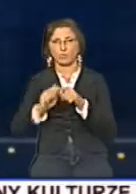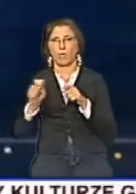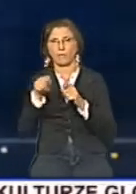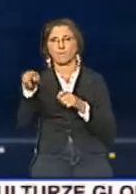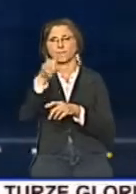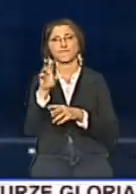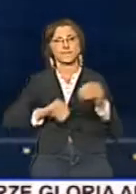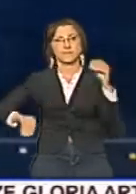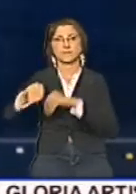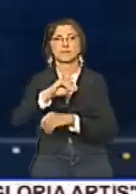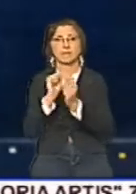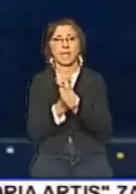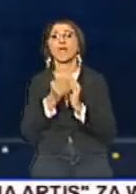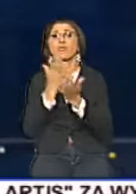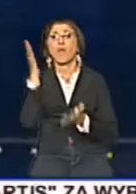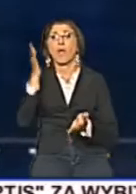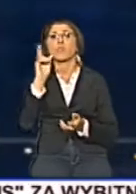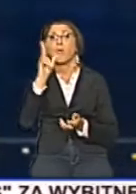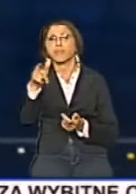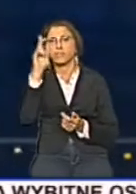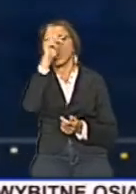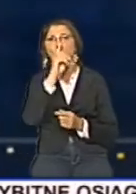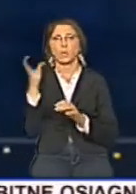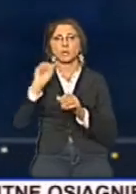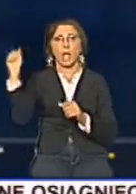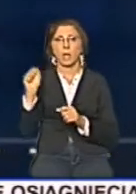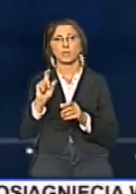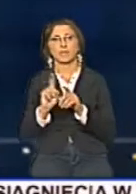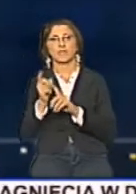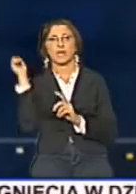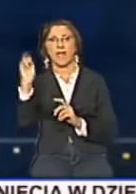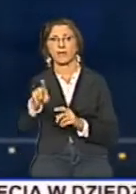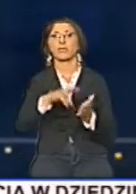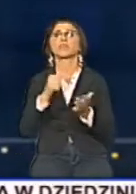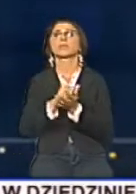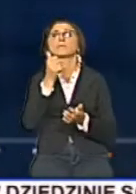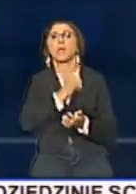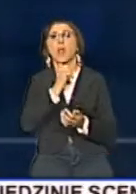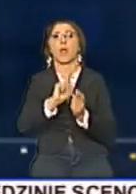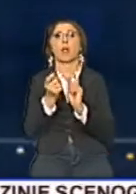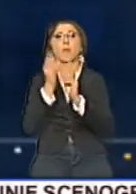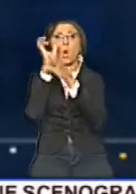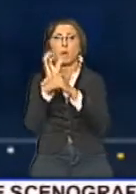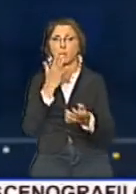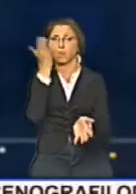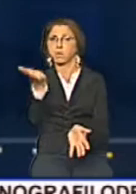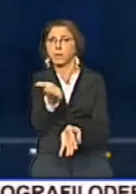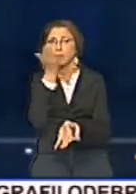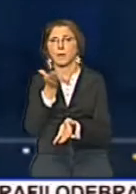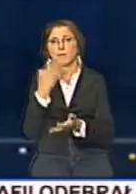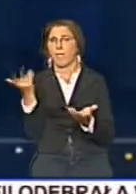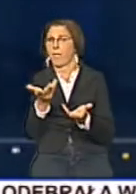poszkodowani tymczasową organizacją ruchu, tylko pasażerowie komunikacji miejskiej, którzy na przykład na Zielonej czy Kopernika zostaną bez